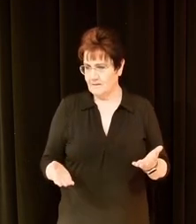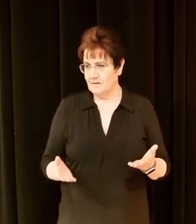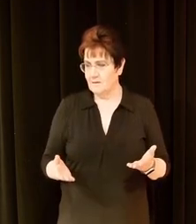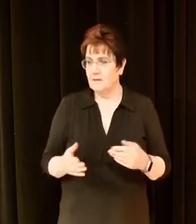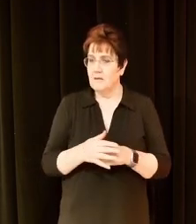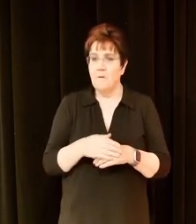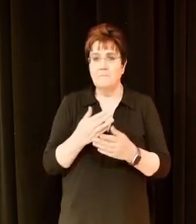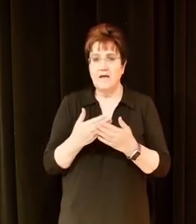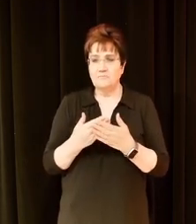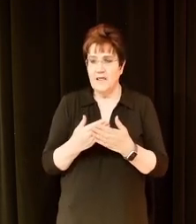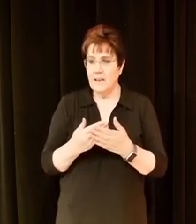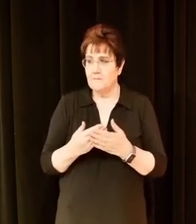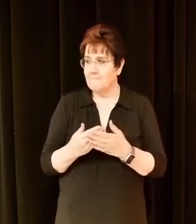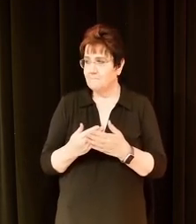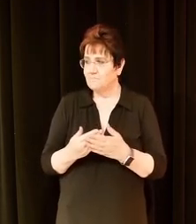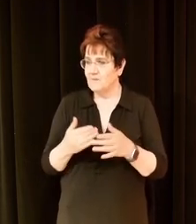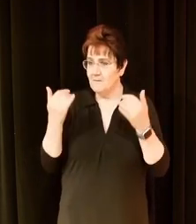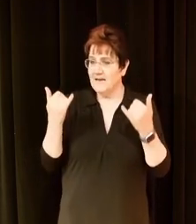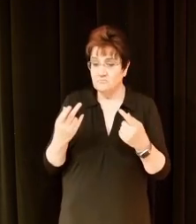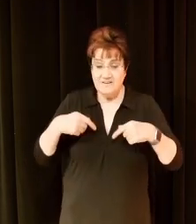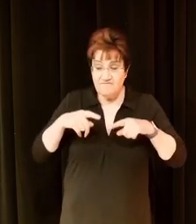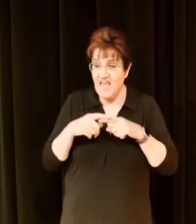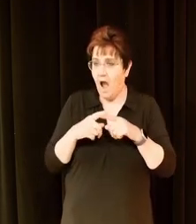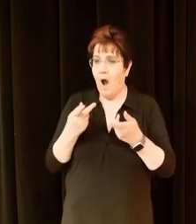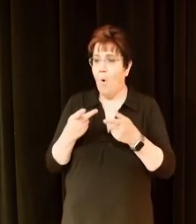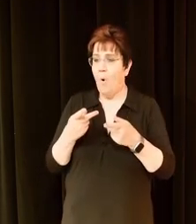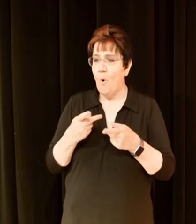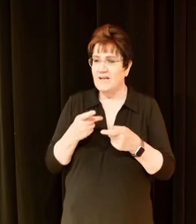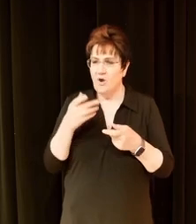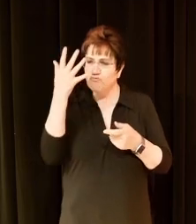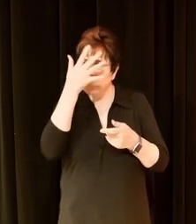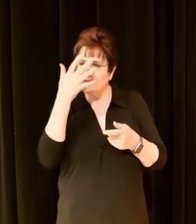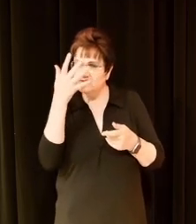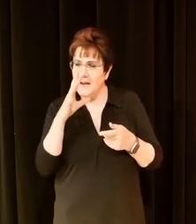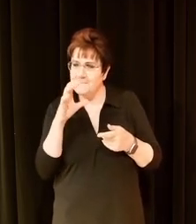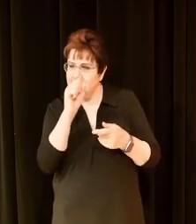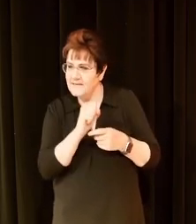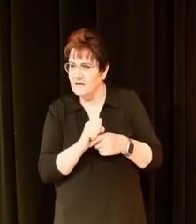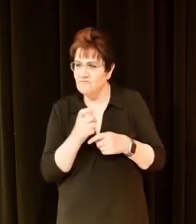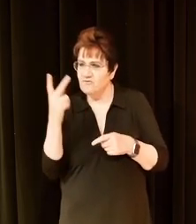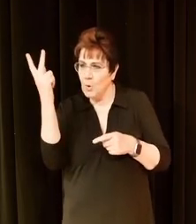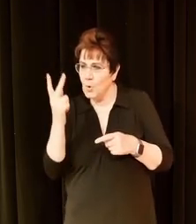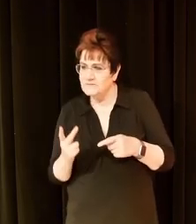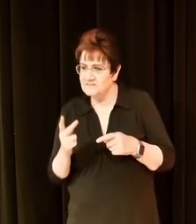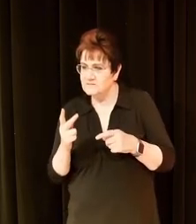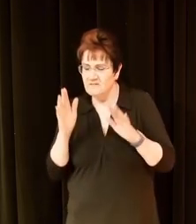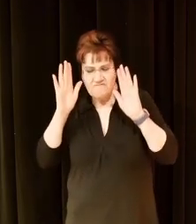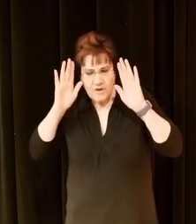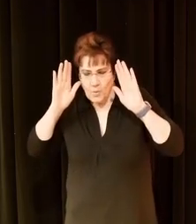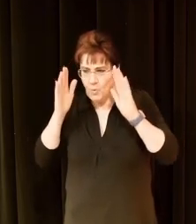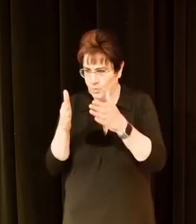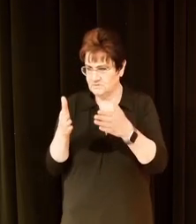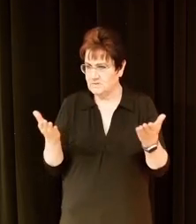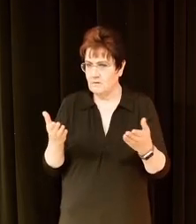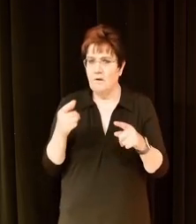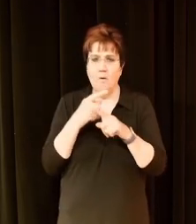haben einen extrem verkürzten Kunstbegriff. Wir haben einen extrem verkürzten Kreativitätsbegriff, wo wir uns selbst beschneiden, aus ganz